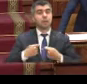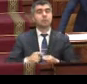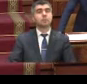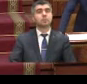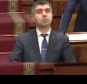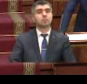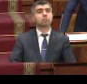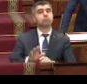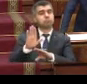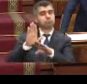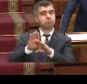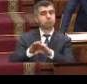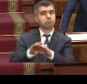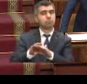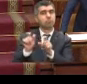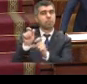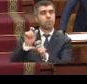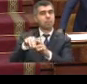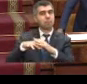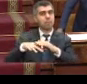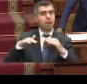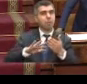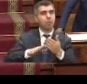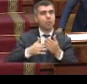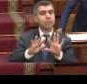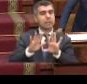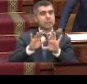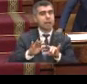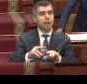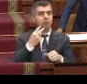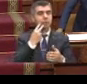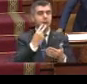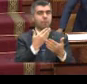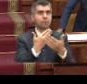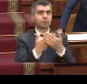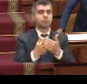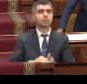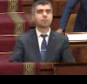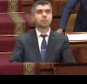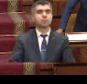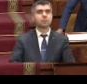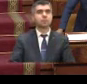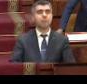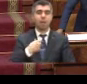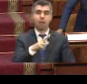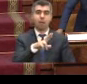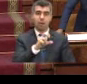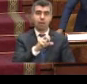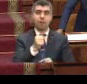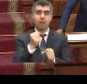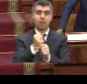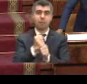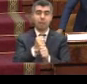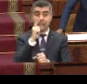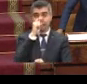النائب واتصلوا بي النواب اخرين بعدما اطلعوا على التقرير، وكتعرفوا الظرفيه اللي اشتغلنا فيها،